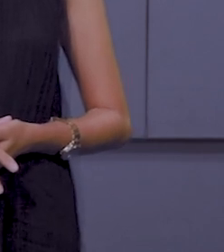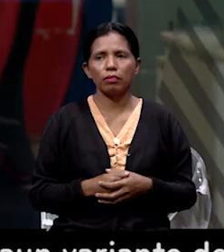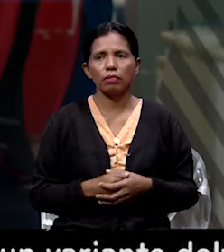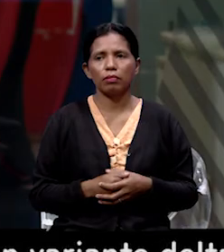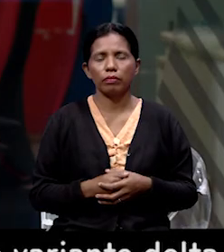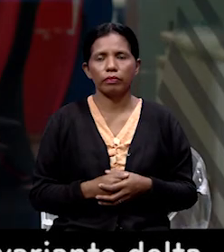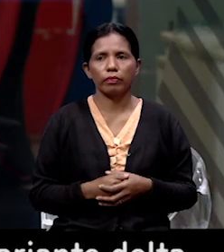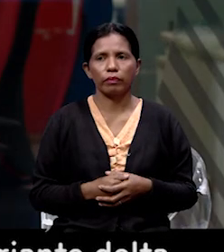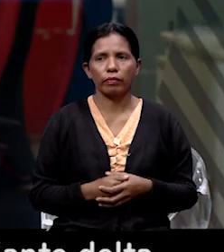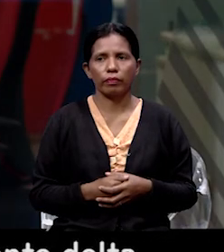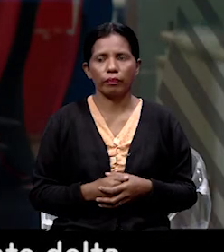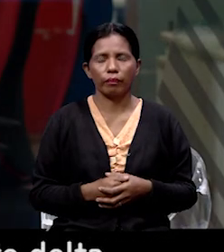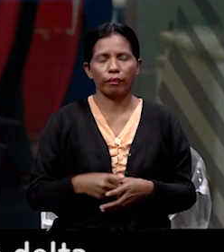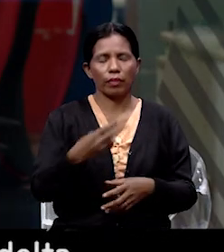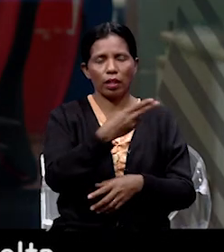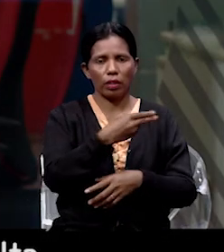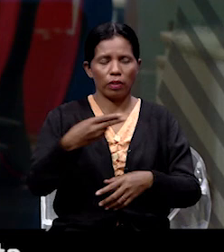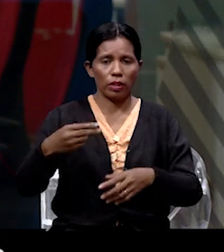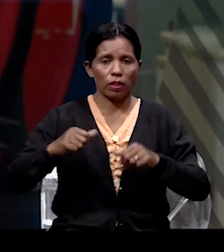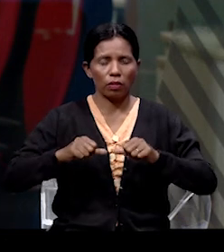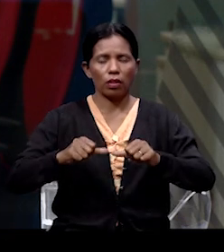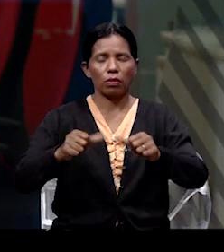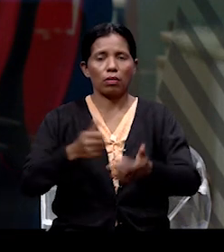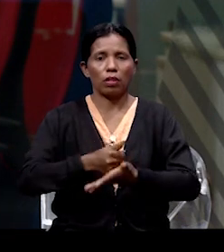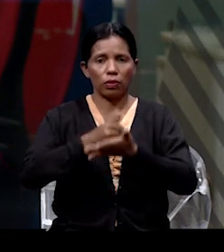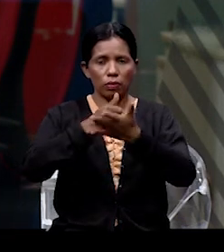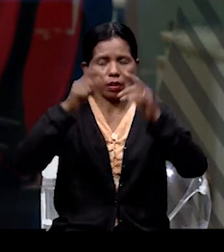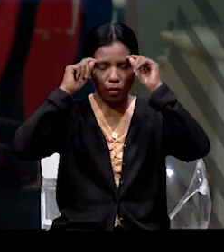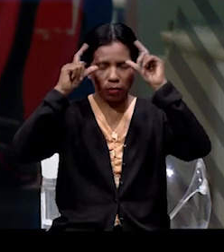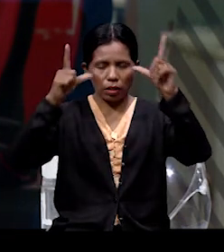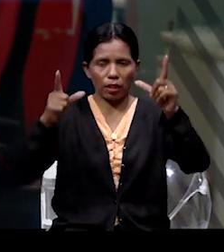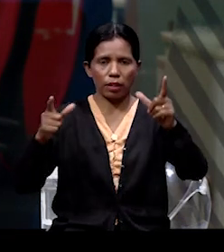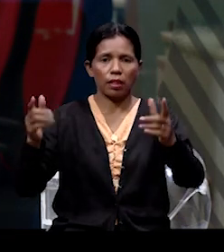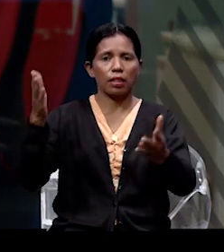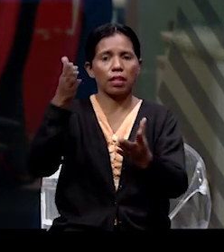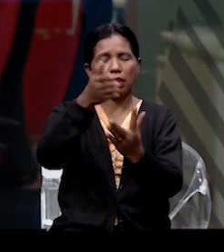Obrigada. Indonesia continua apoia Timor Leste nia adesão ba ASEAN.